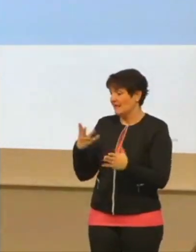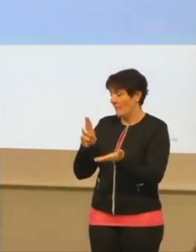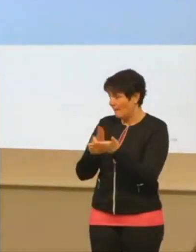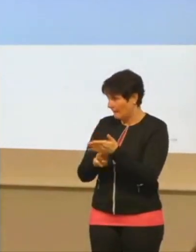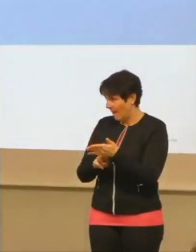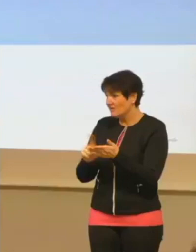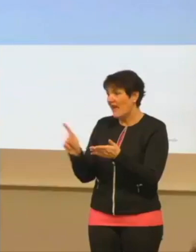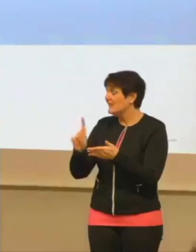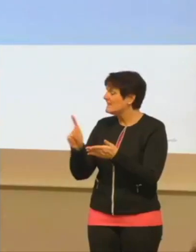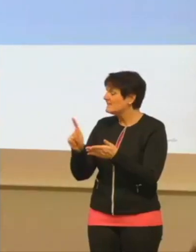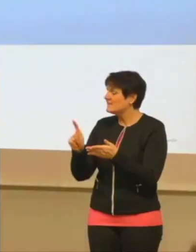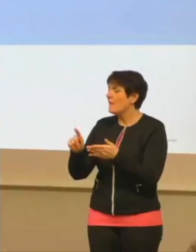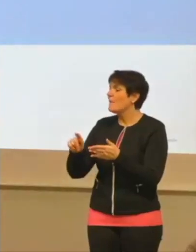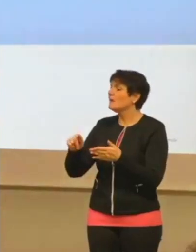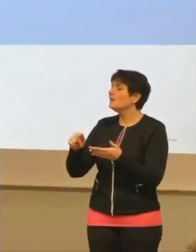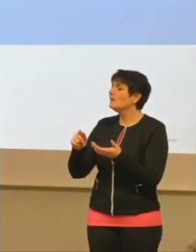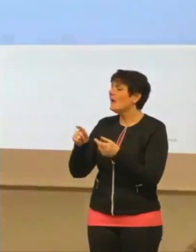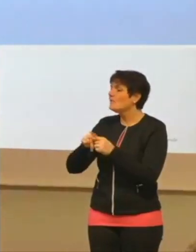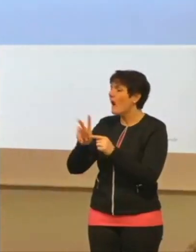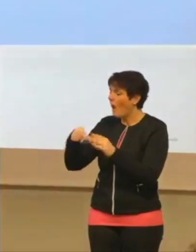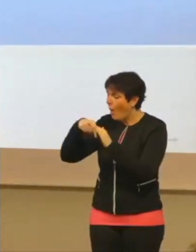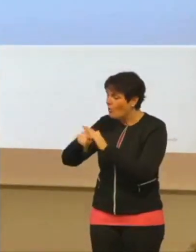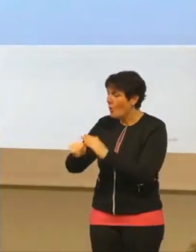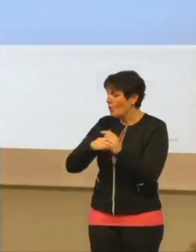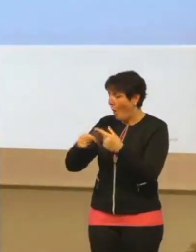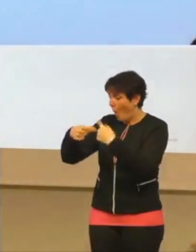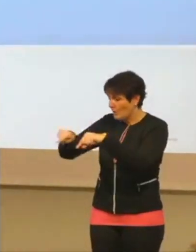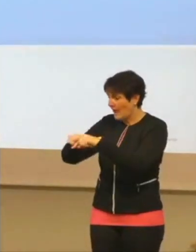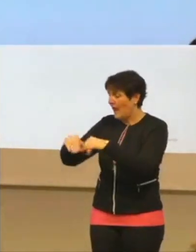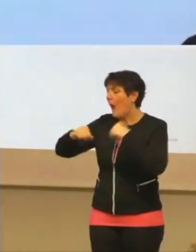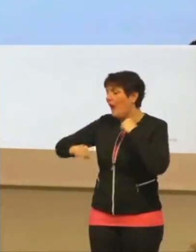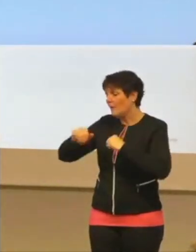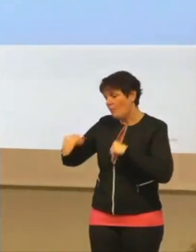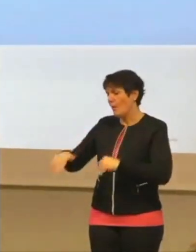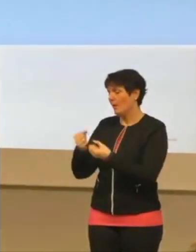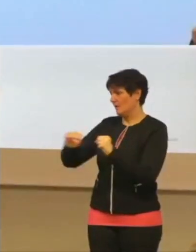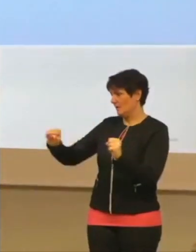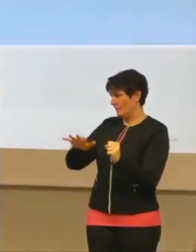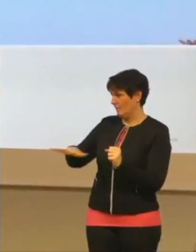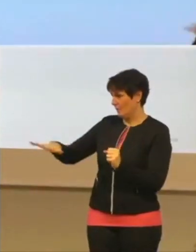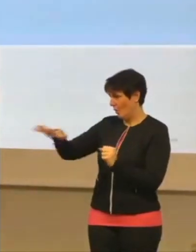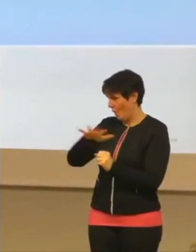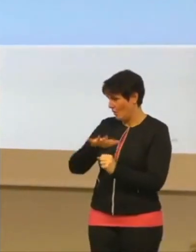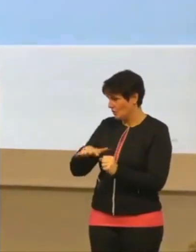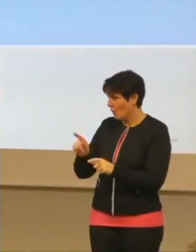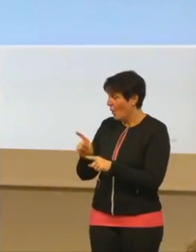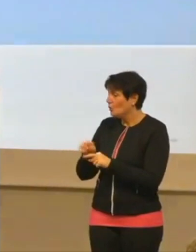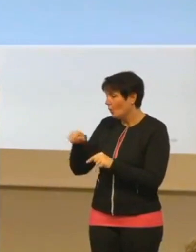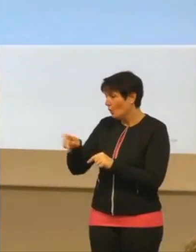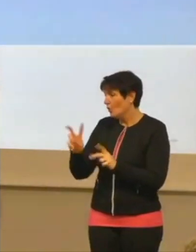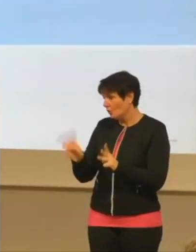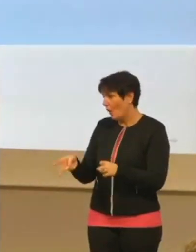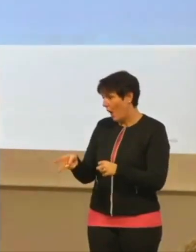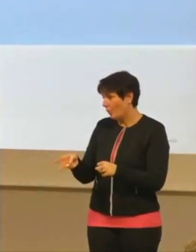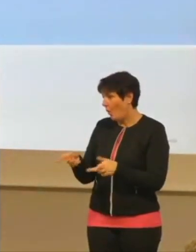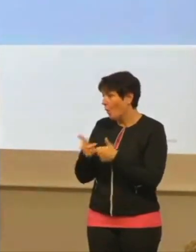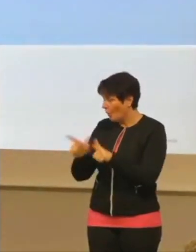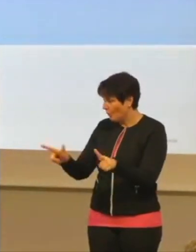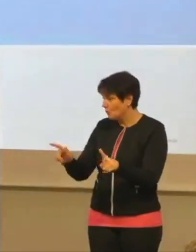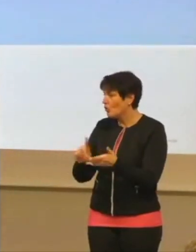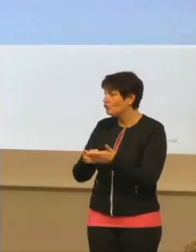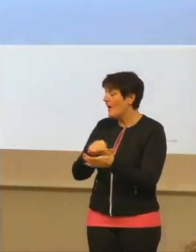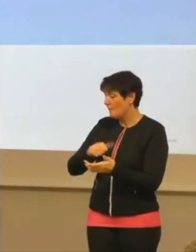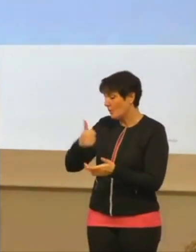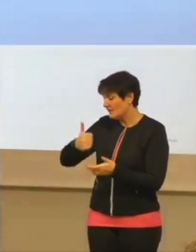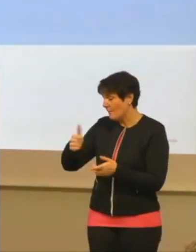biti omejeno gibanje znotraj samega oddelka. Izjemoma je tudi to lahko dopustno, če je